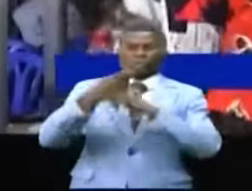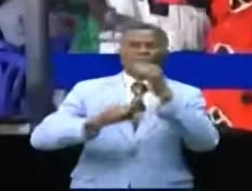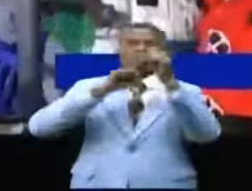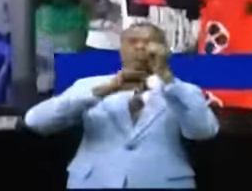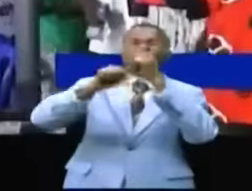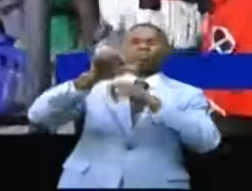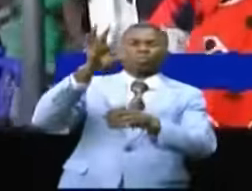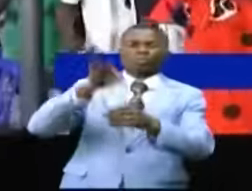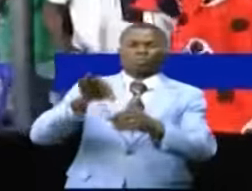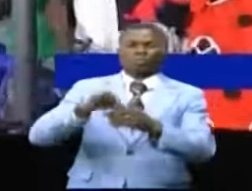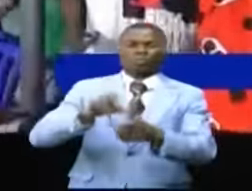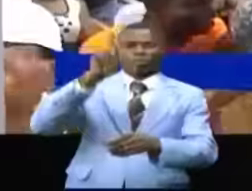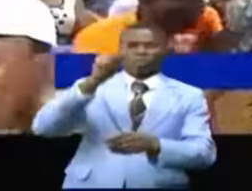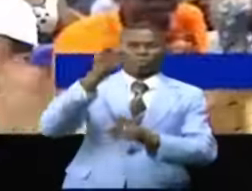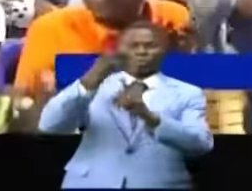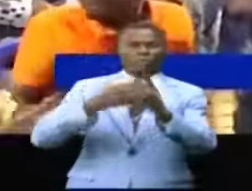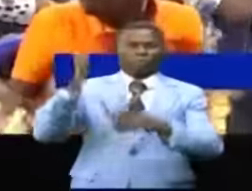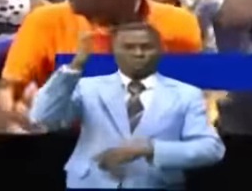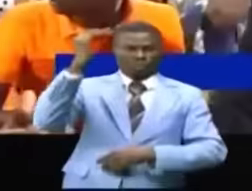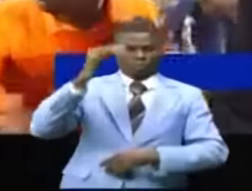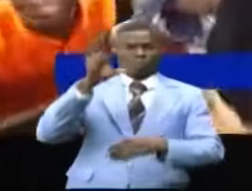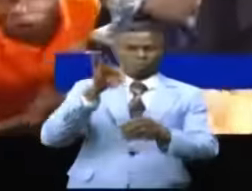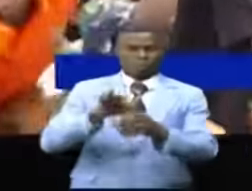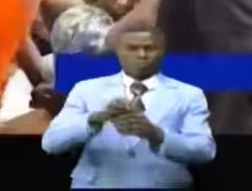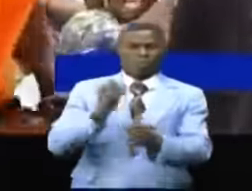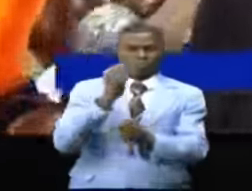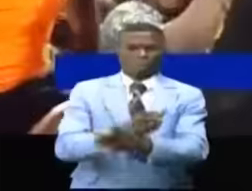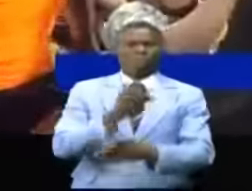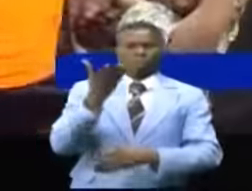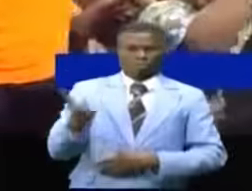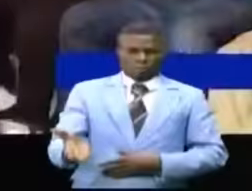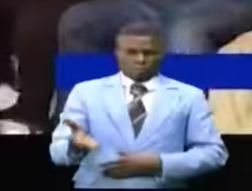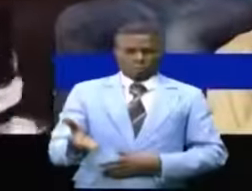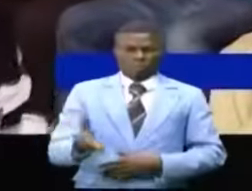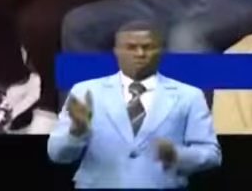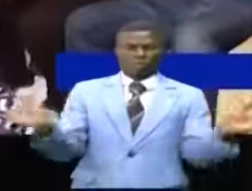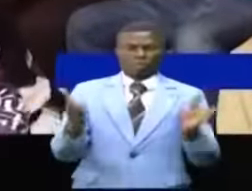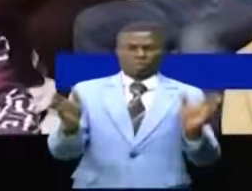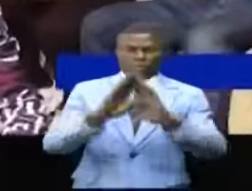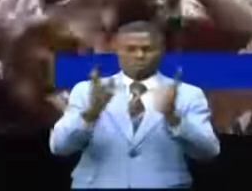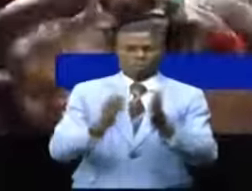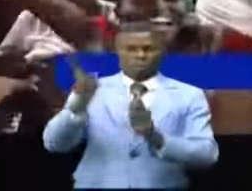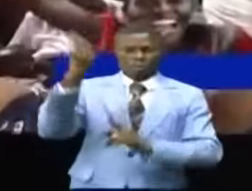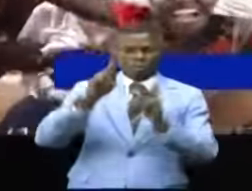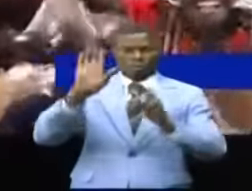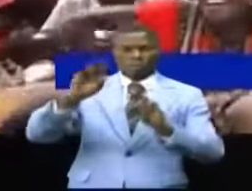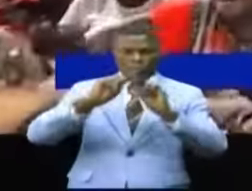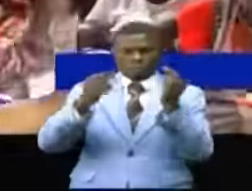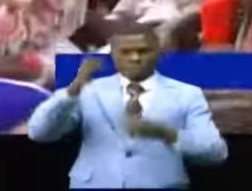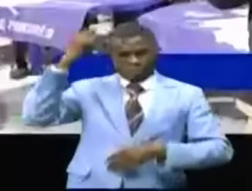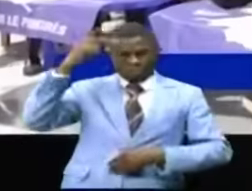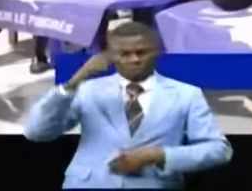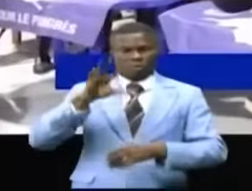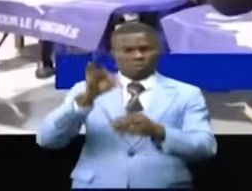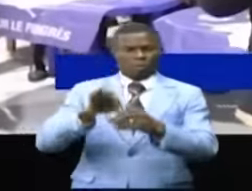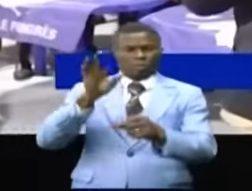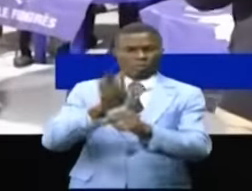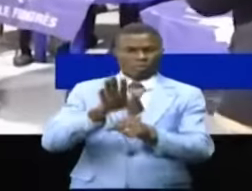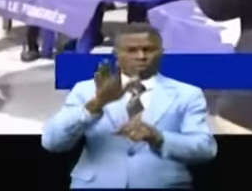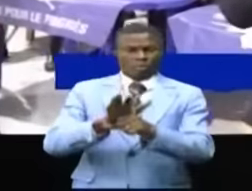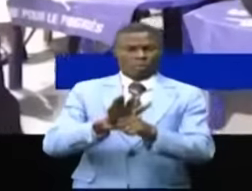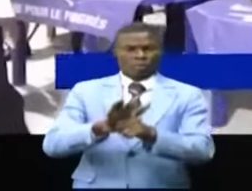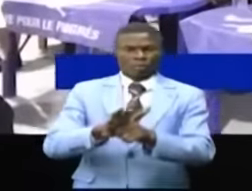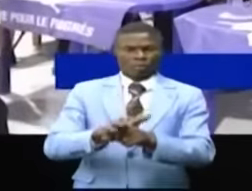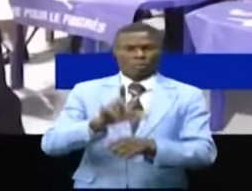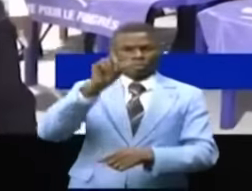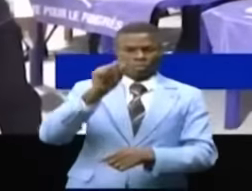débuter et le 20 décembre 2023, les élections proprement dites. Il a exhorté les militants de MP d'aller voter massivement. Le